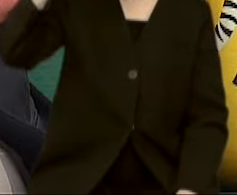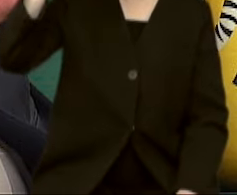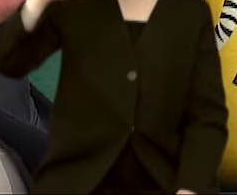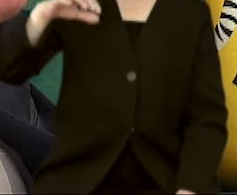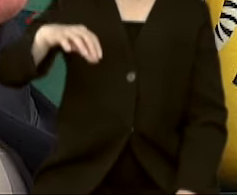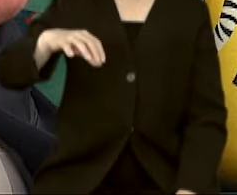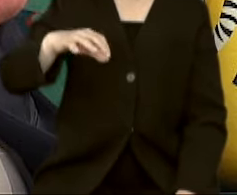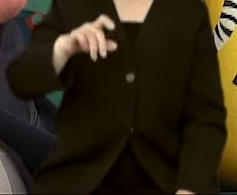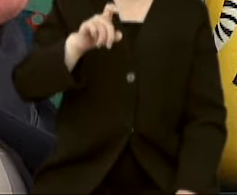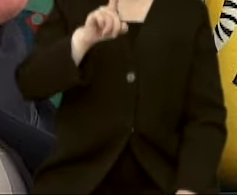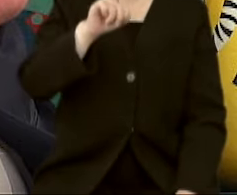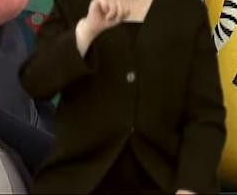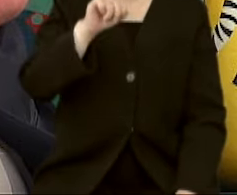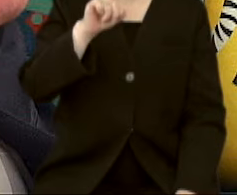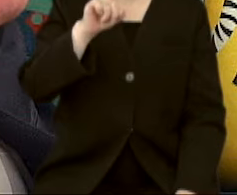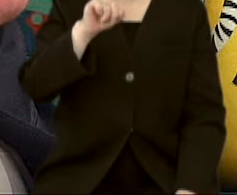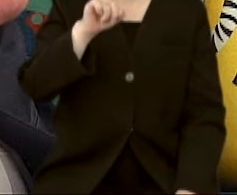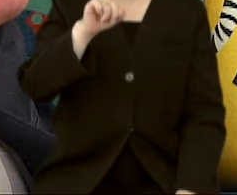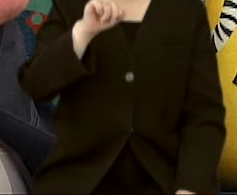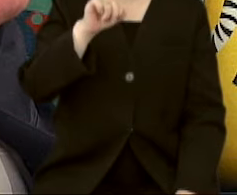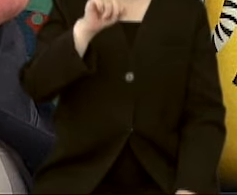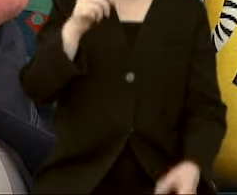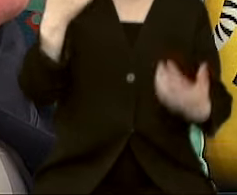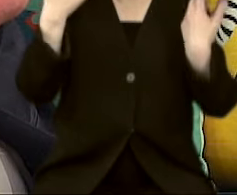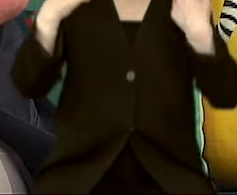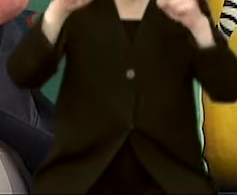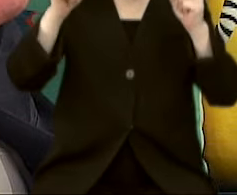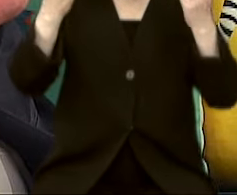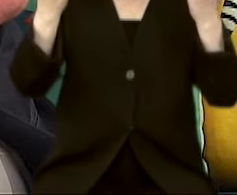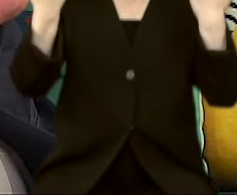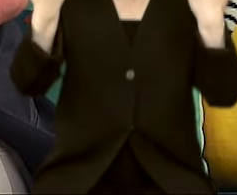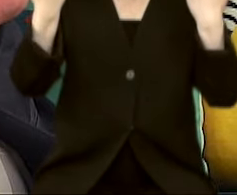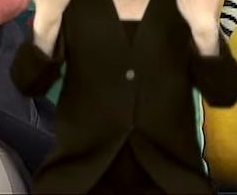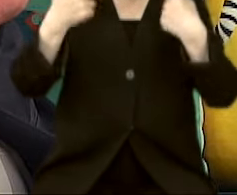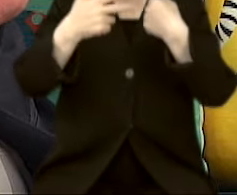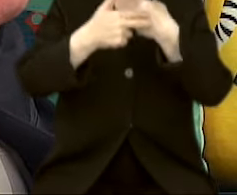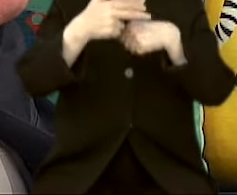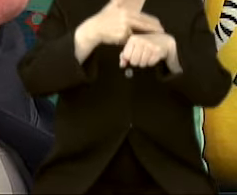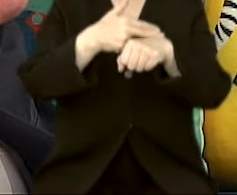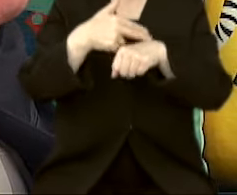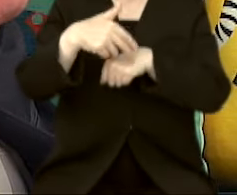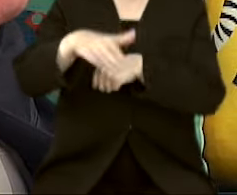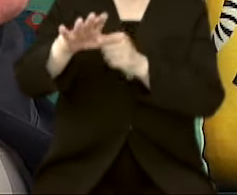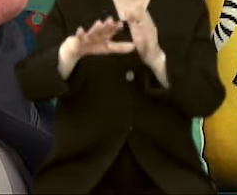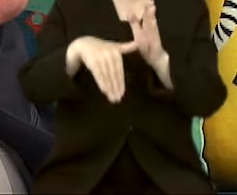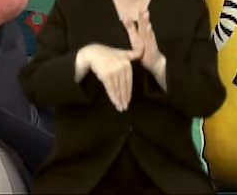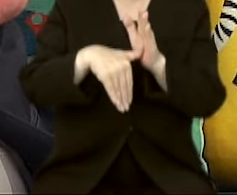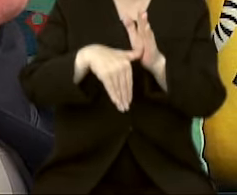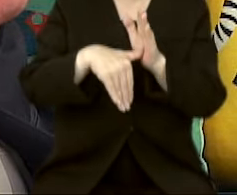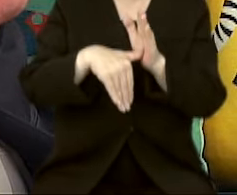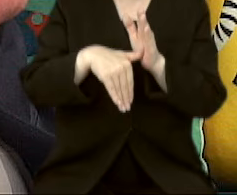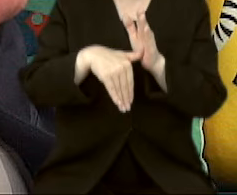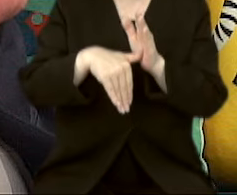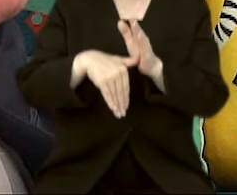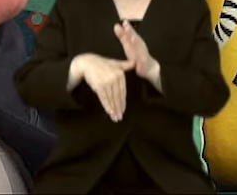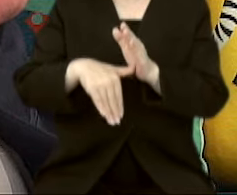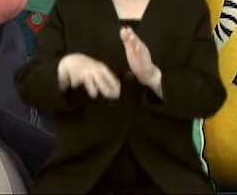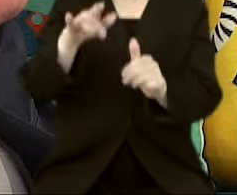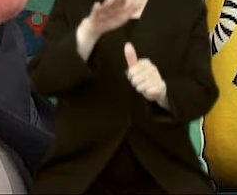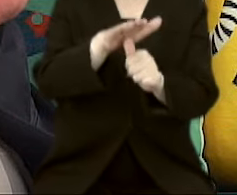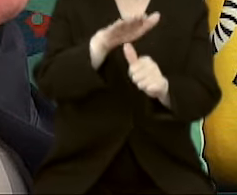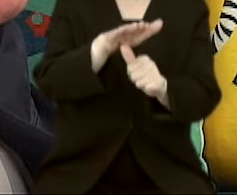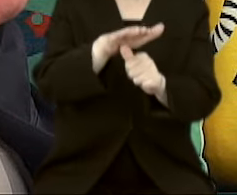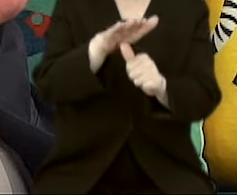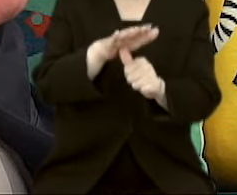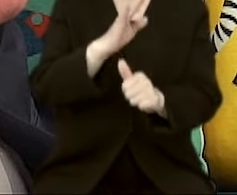고려 대학교에서 네. 의대에서 의사들을 가는데 처음에 그런 사역하러 네. 조그만